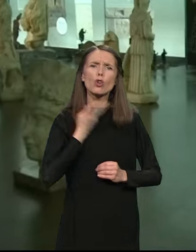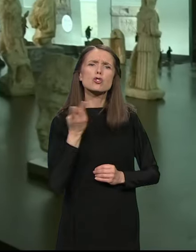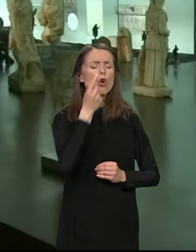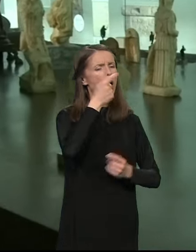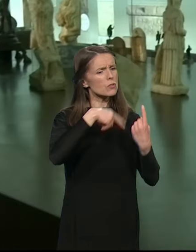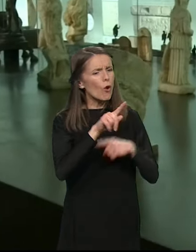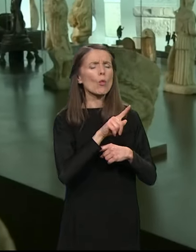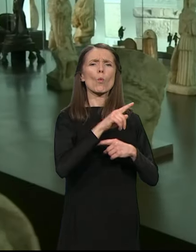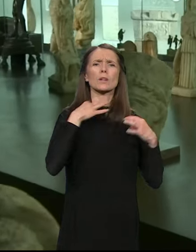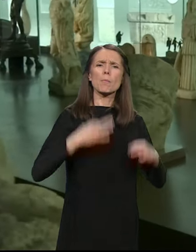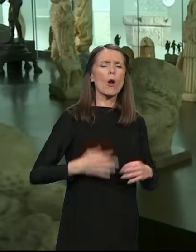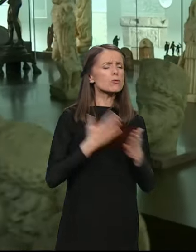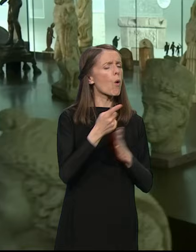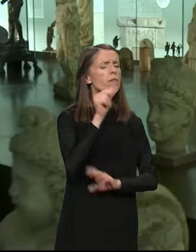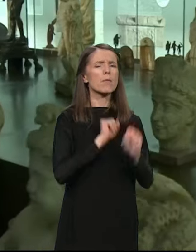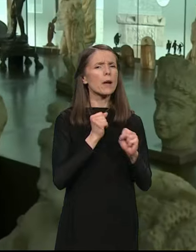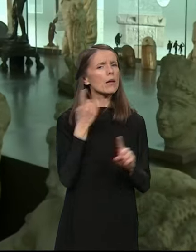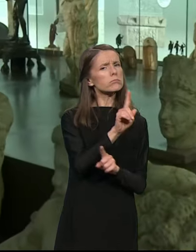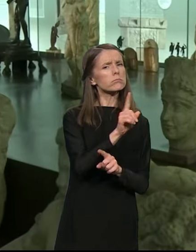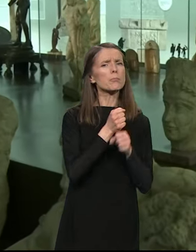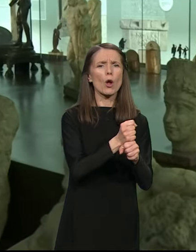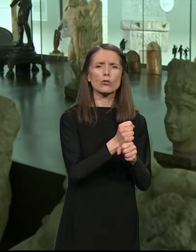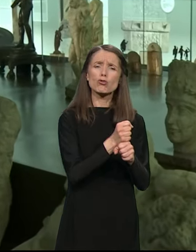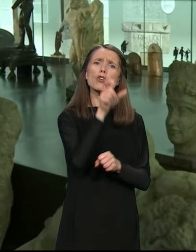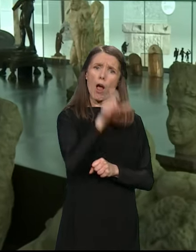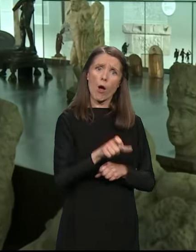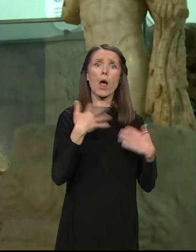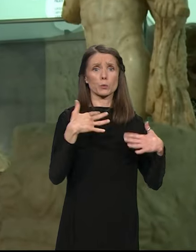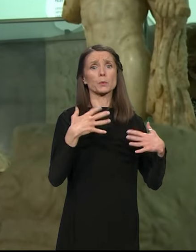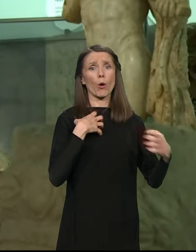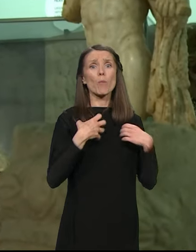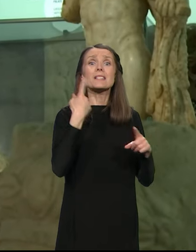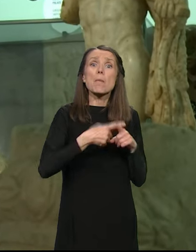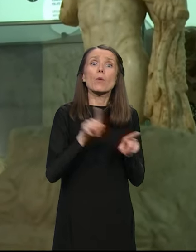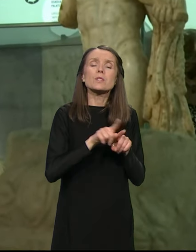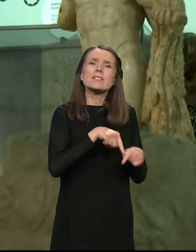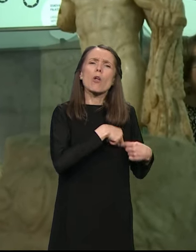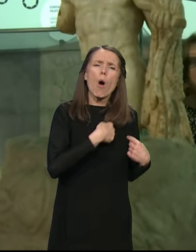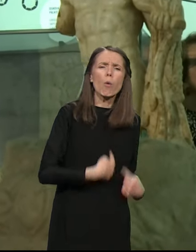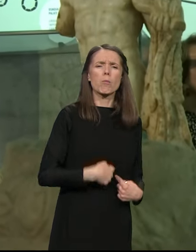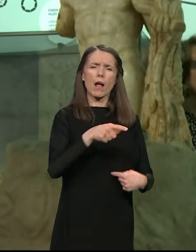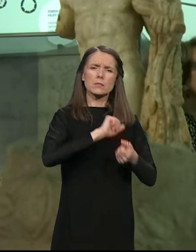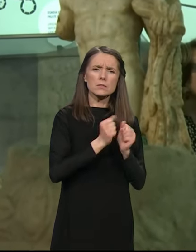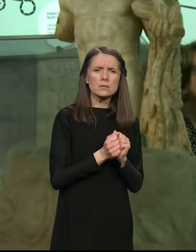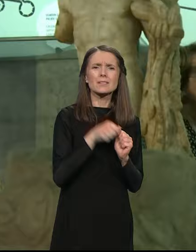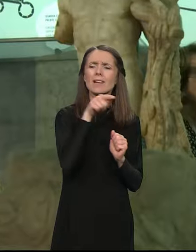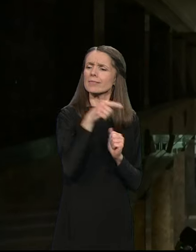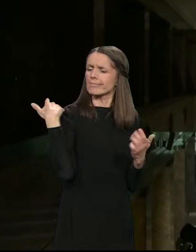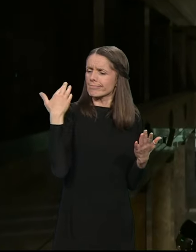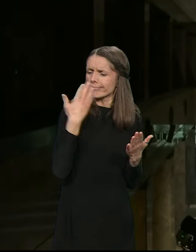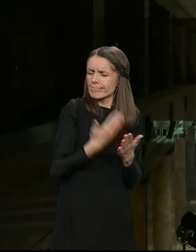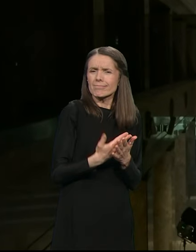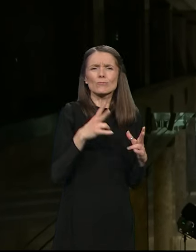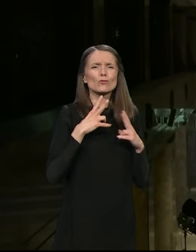dostojanstvo profesije. Ona je velika glumica, isto takav humanista. Za njom ostaje dubok trag ostvarenog života